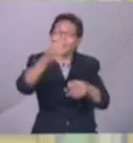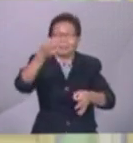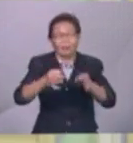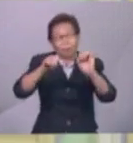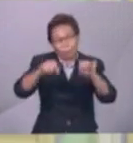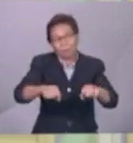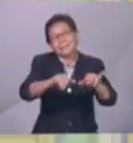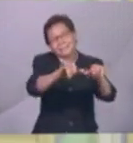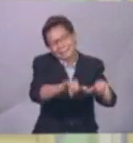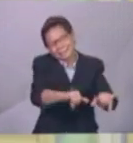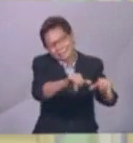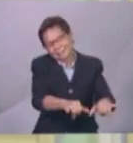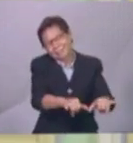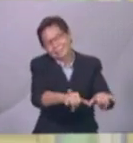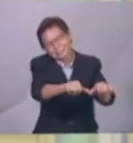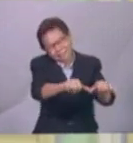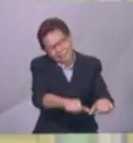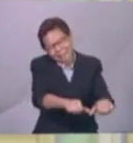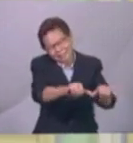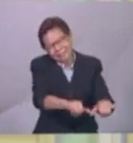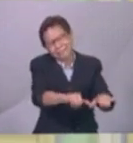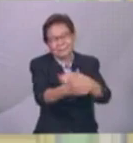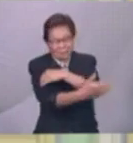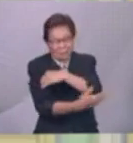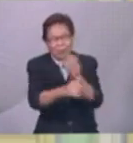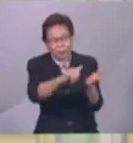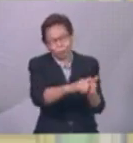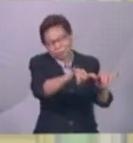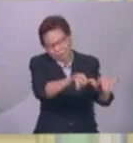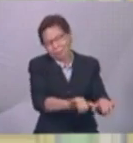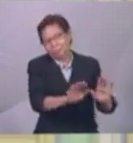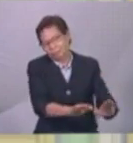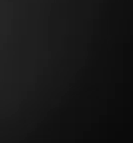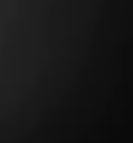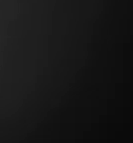boleh tinggallah di negara yang berkenaan dahulu